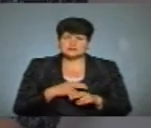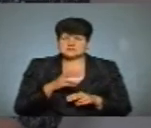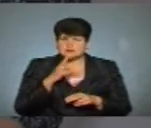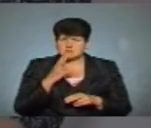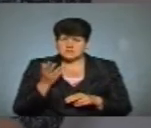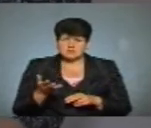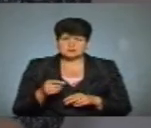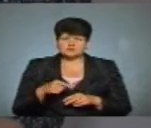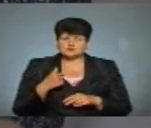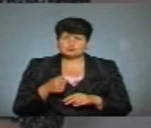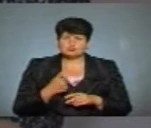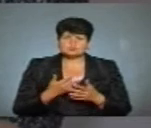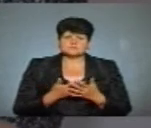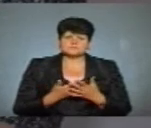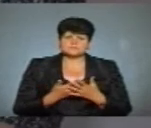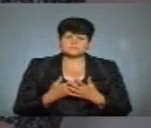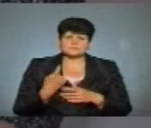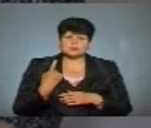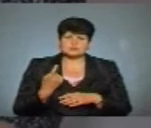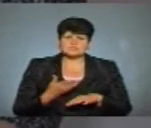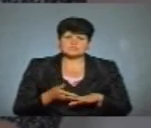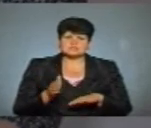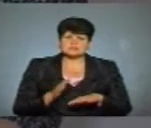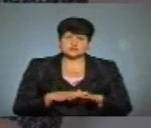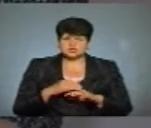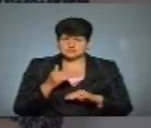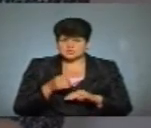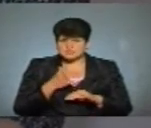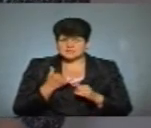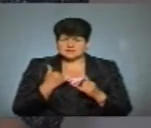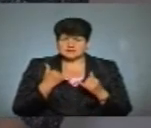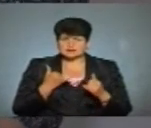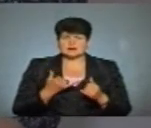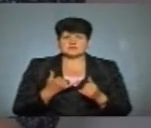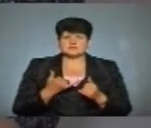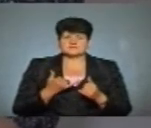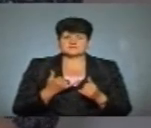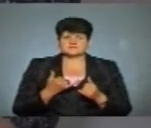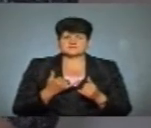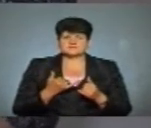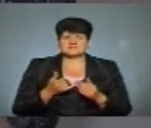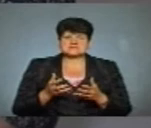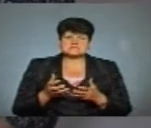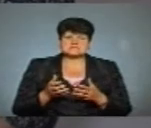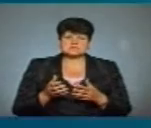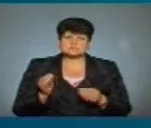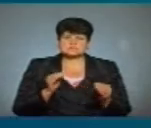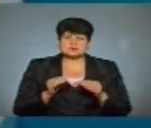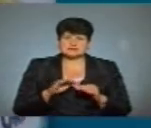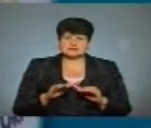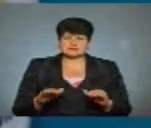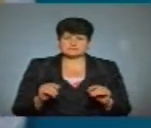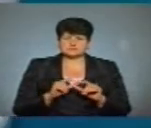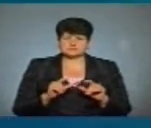цьому році, мабуть, один з найскладніших років для От саме, щоб зібрати діток до школи.